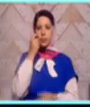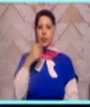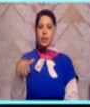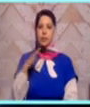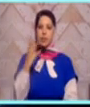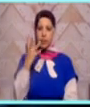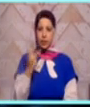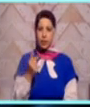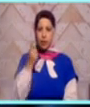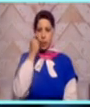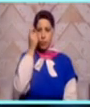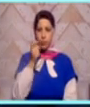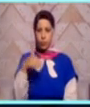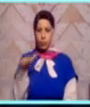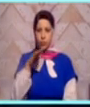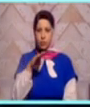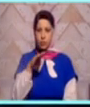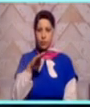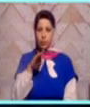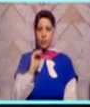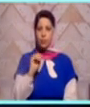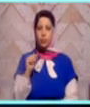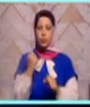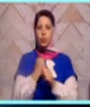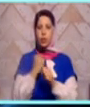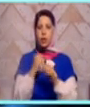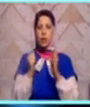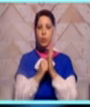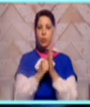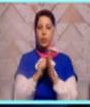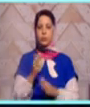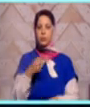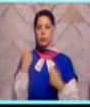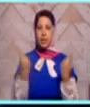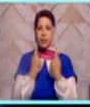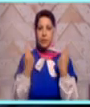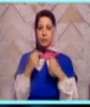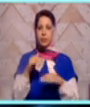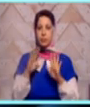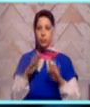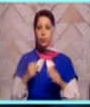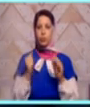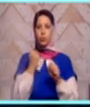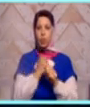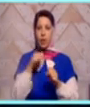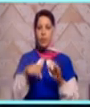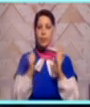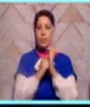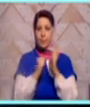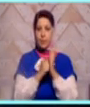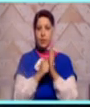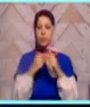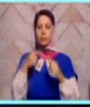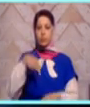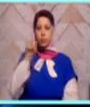لا يتعاملون مع الجمهور في القطاع الخاص ايه المانع ان هو يطبق هذا الامر؟ ويمكن اذكر نفسي والساده